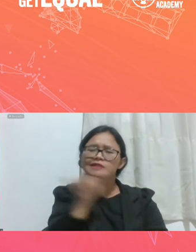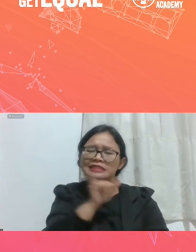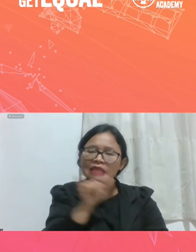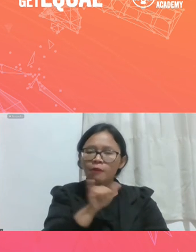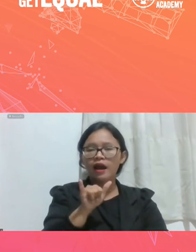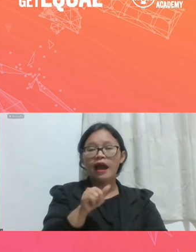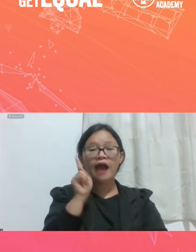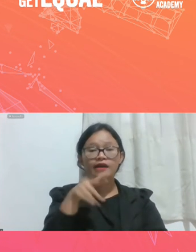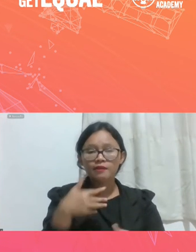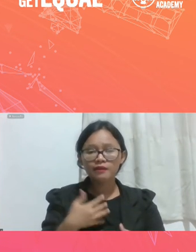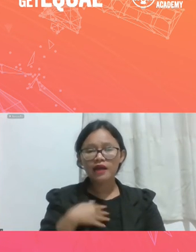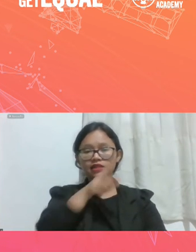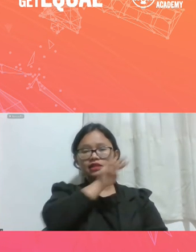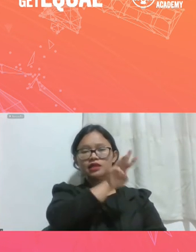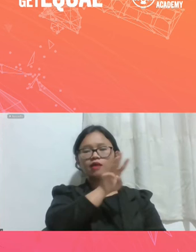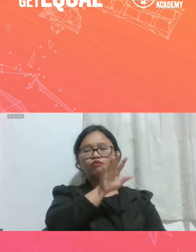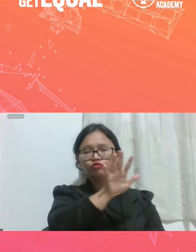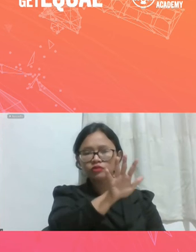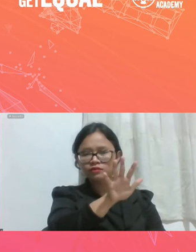ada